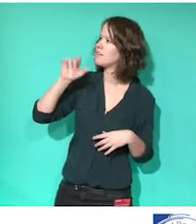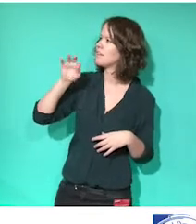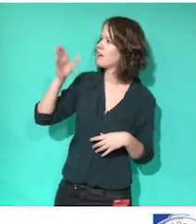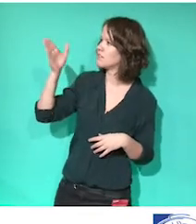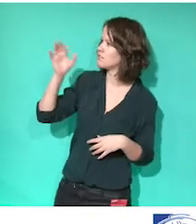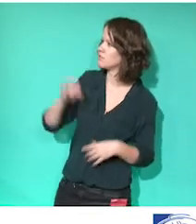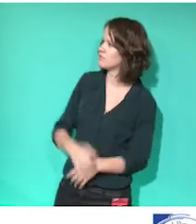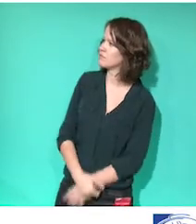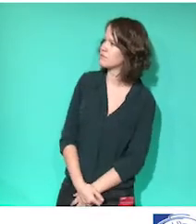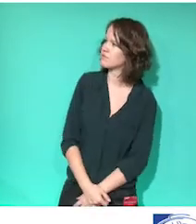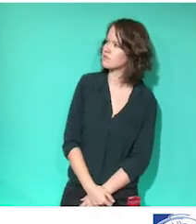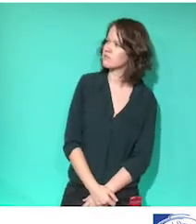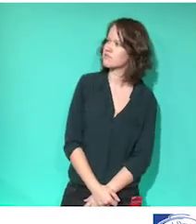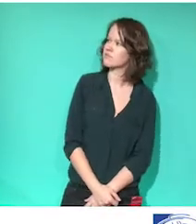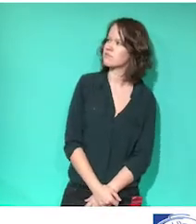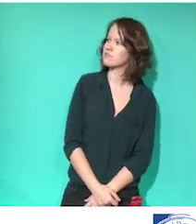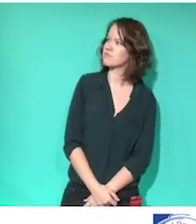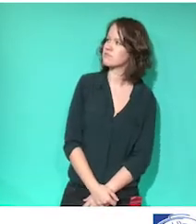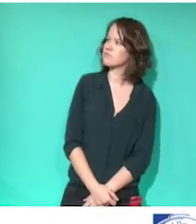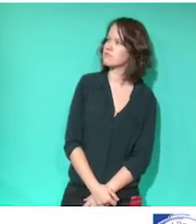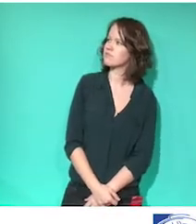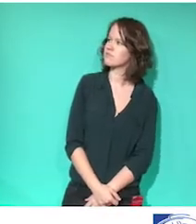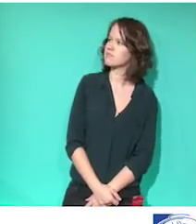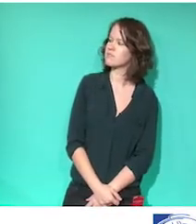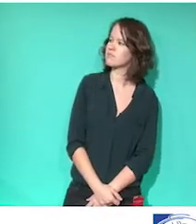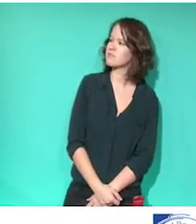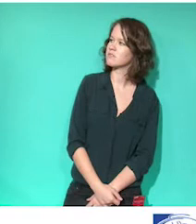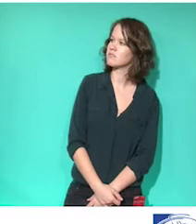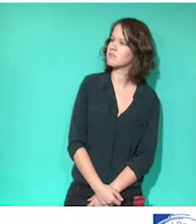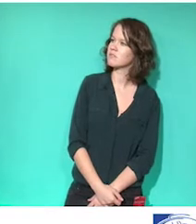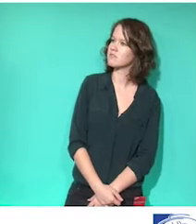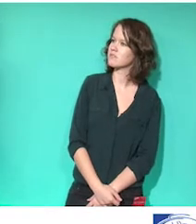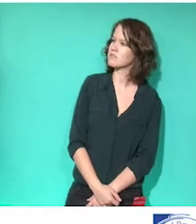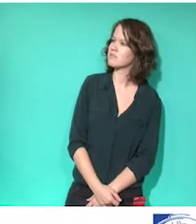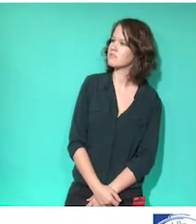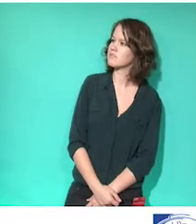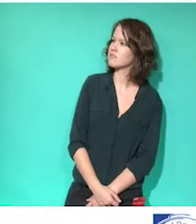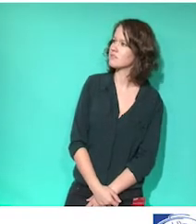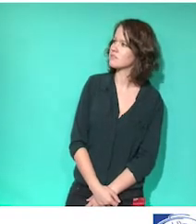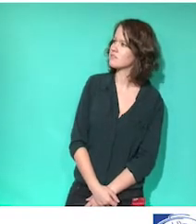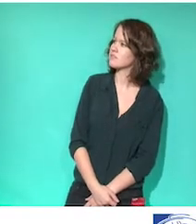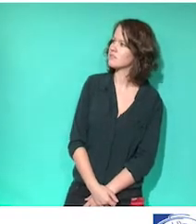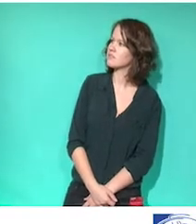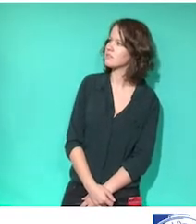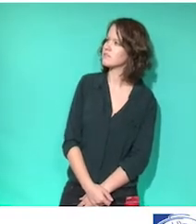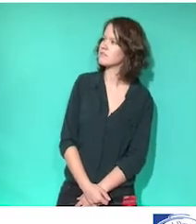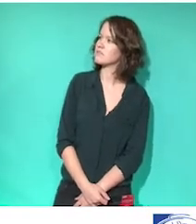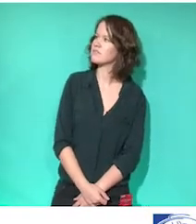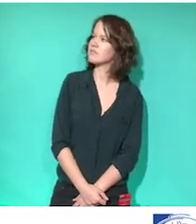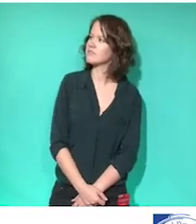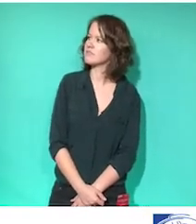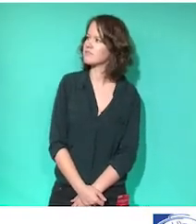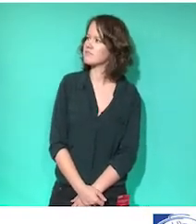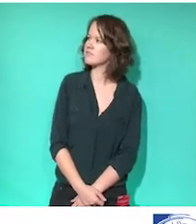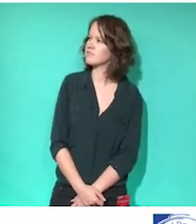avez ? Ça, c'est pour le FIT. C'est pour Marissa. C'est pour Diarata. C'est FIT. Et alors là, j'ai appel. Après